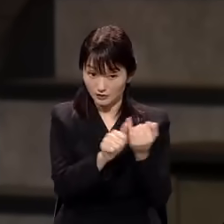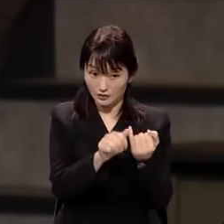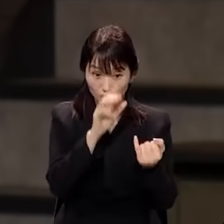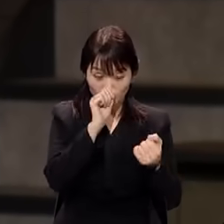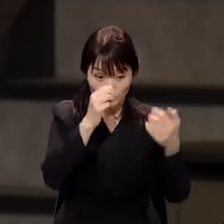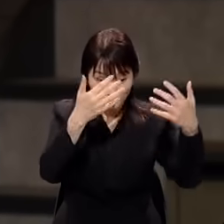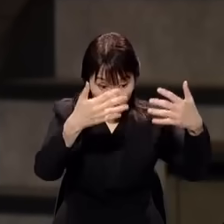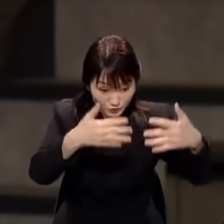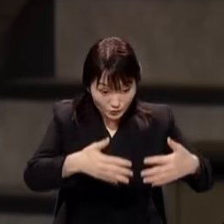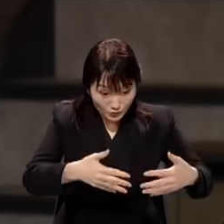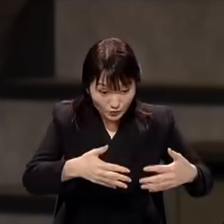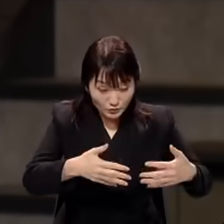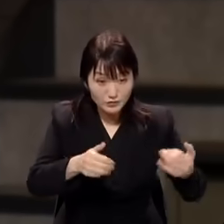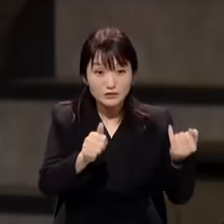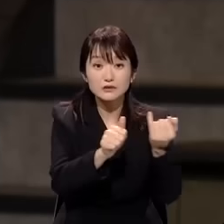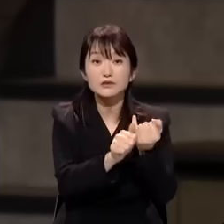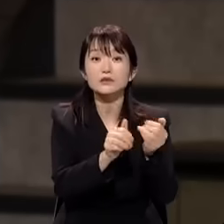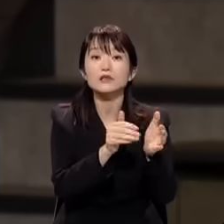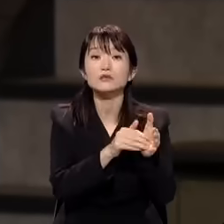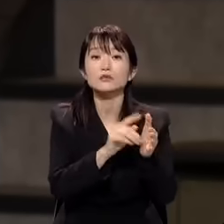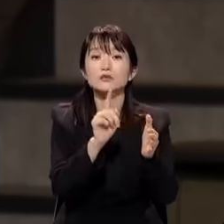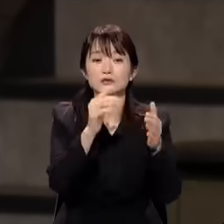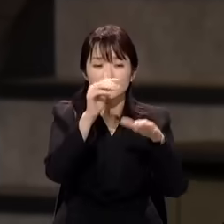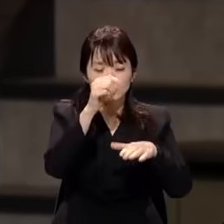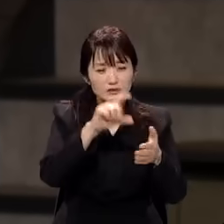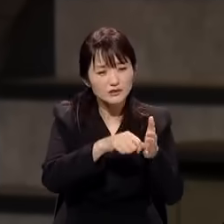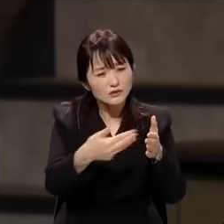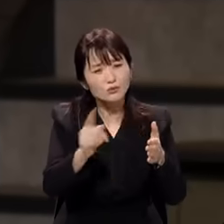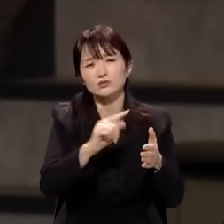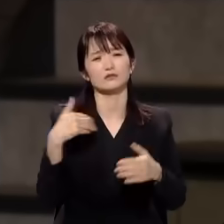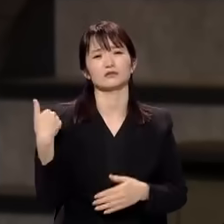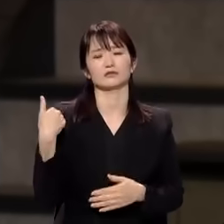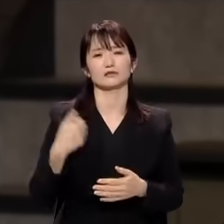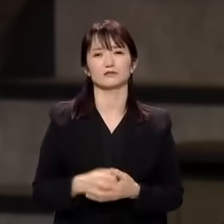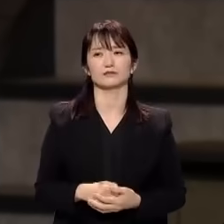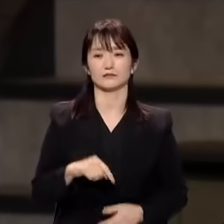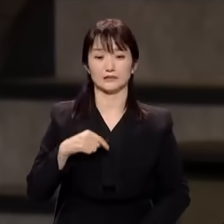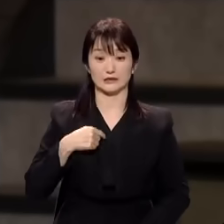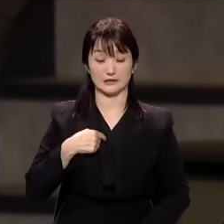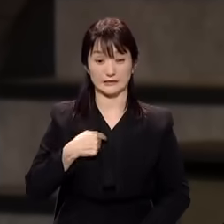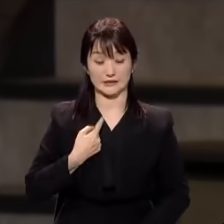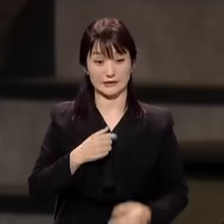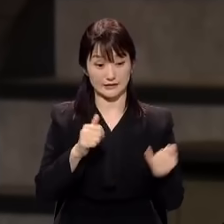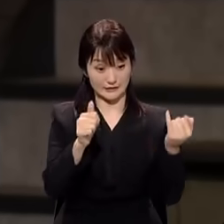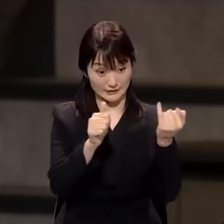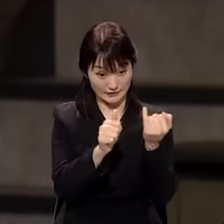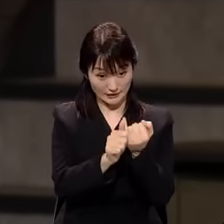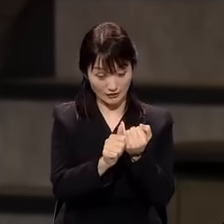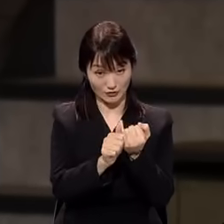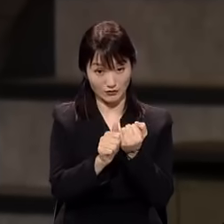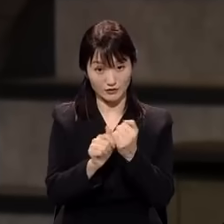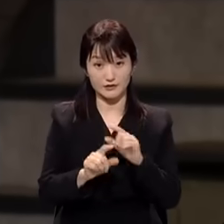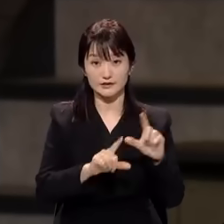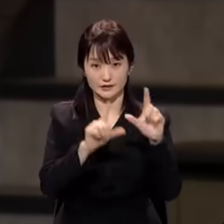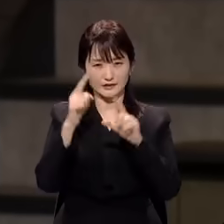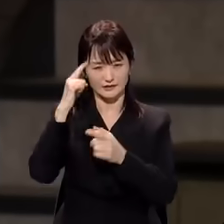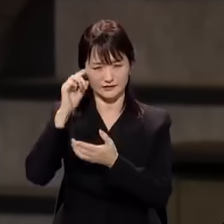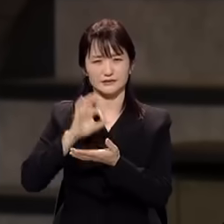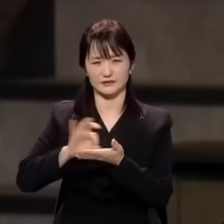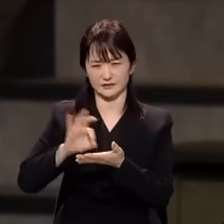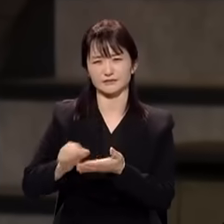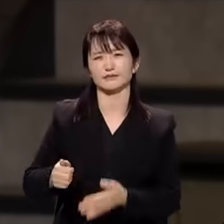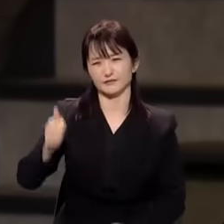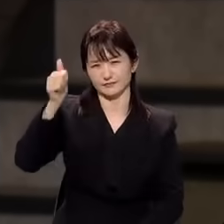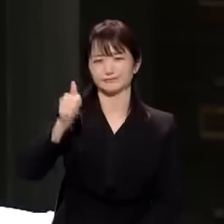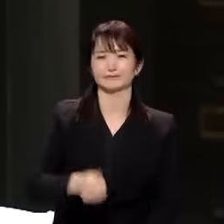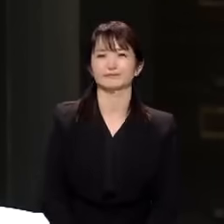갔는데 또 나중에 어떻게 될지는 또 몰라요. 그러니까 자기 앞길에 있는 이 결혼 생활에 대해서 신경을 쓰는 게 더 낫지 않을까 생각됩니다.